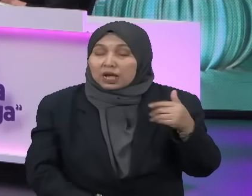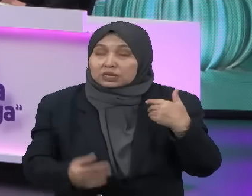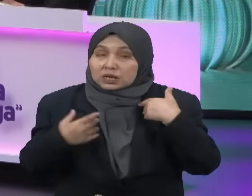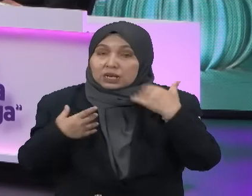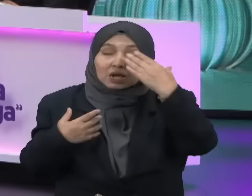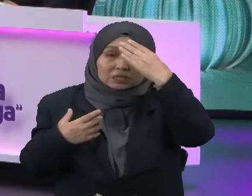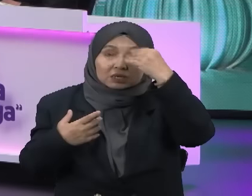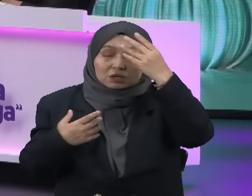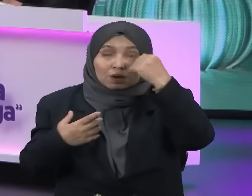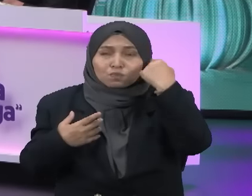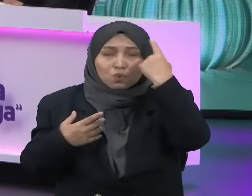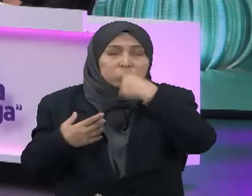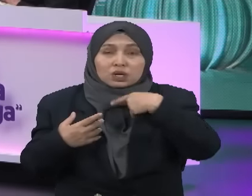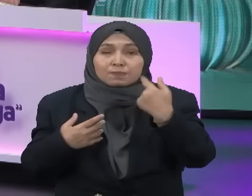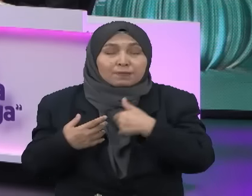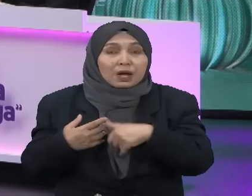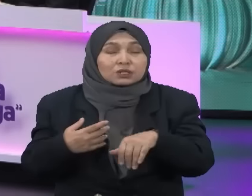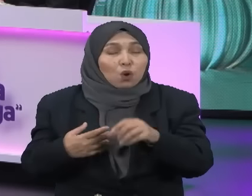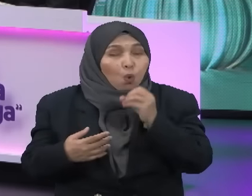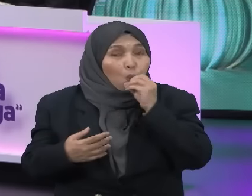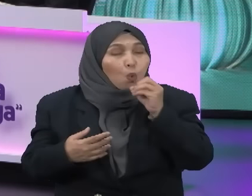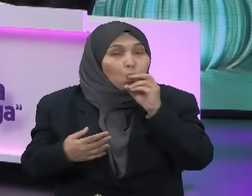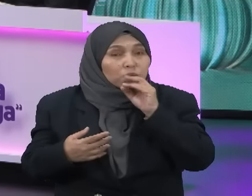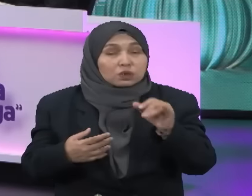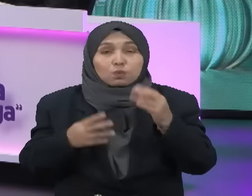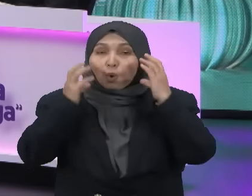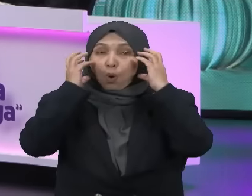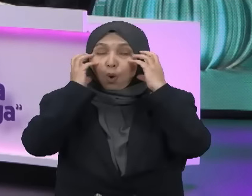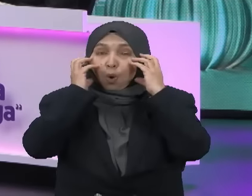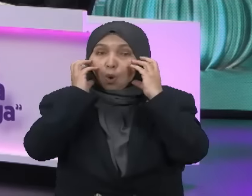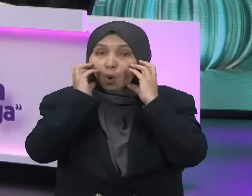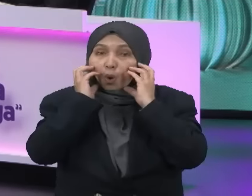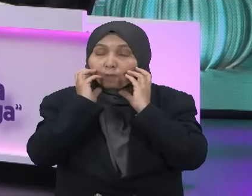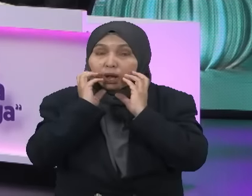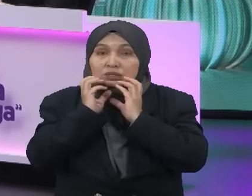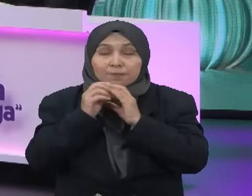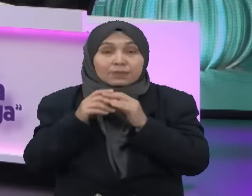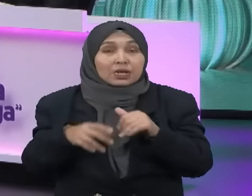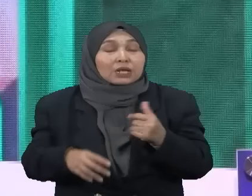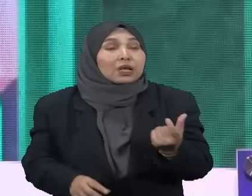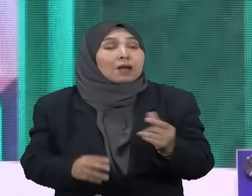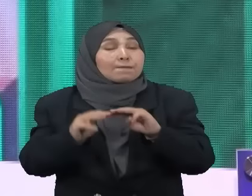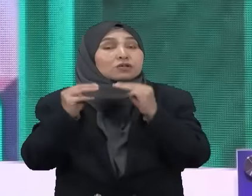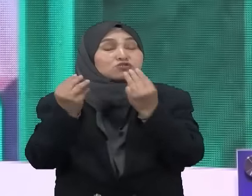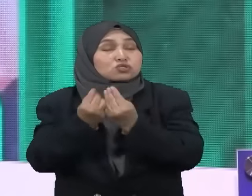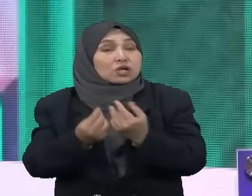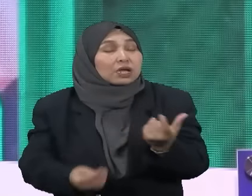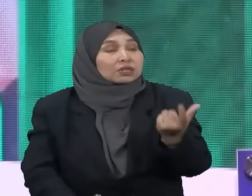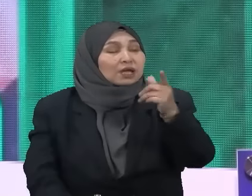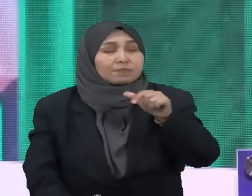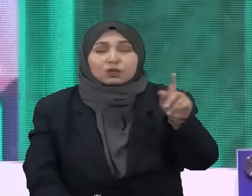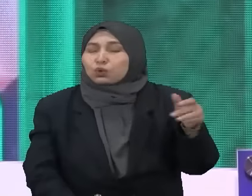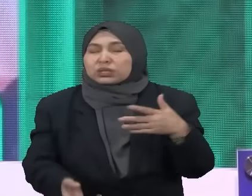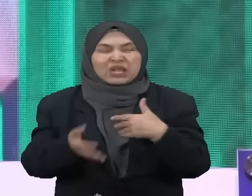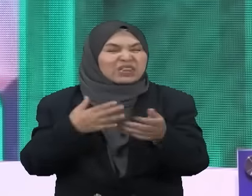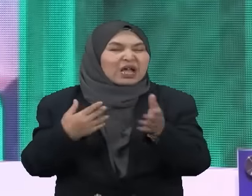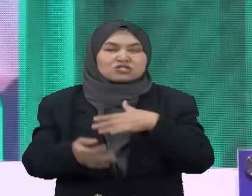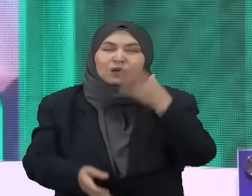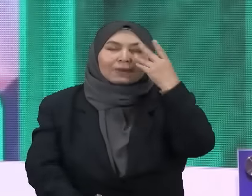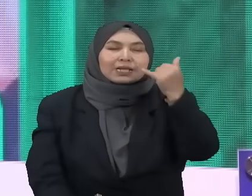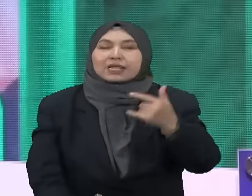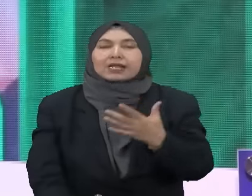yang memang muka maskulin habis. Ha, mungkin berjambang apa semua. Tapi kaum Nabi Lut ni, dia dah tak kira dah. Taste dia